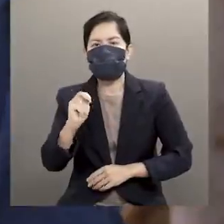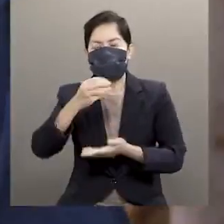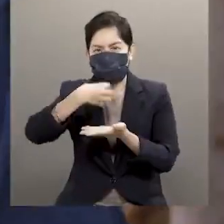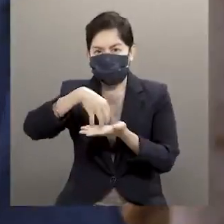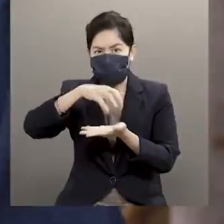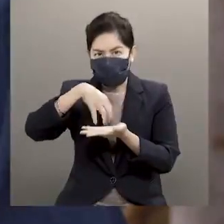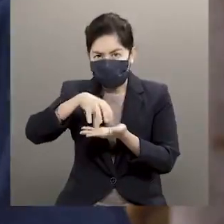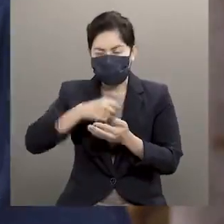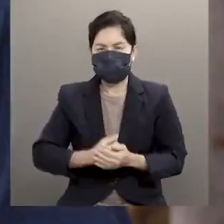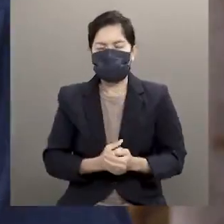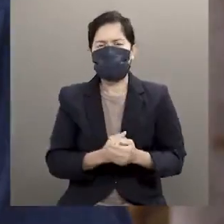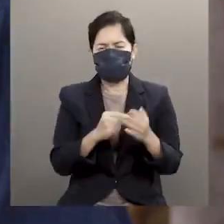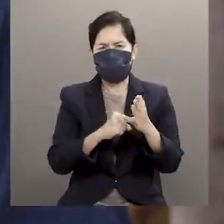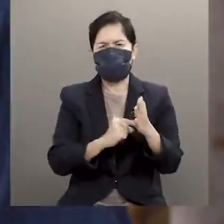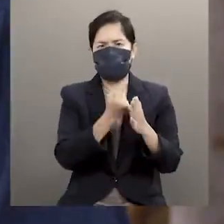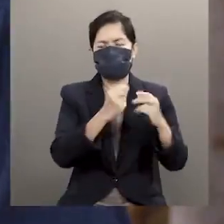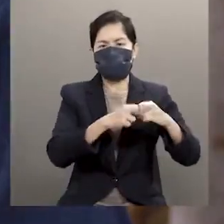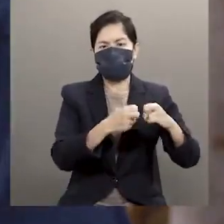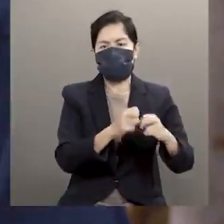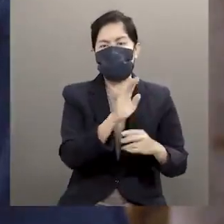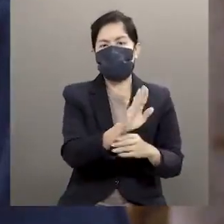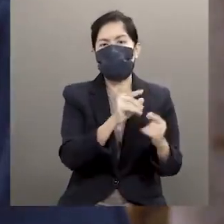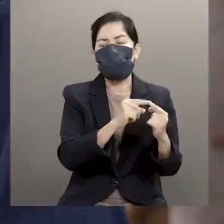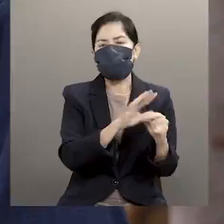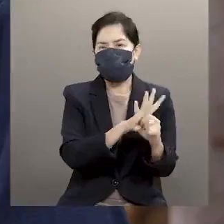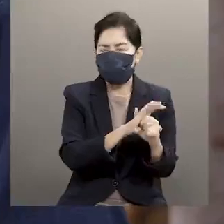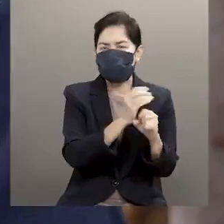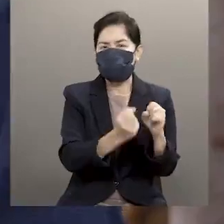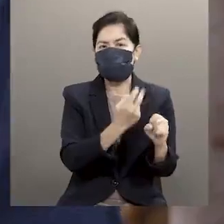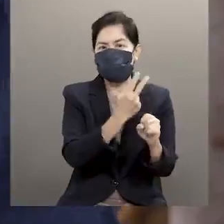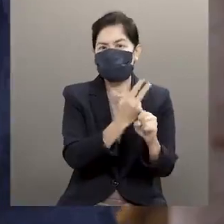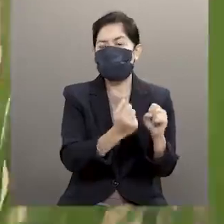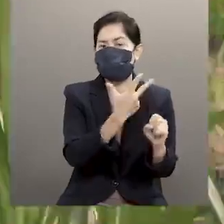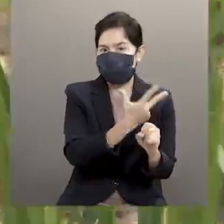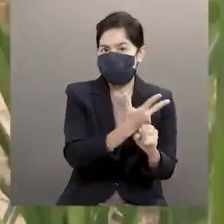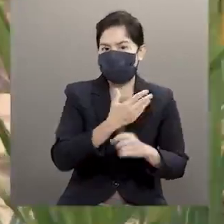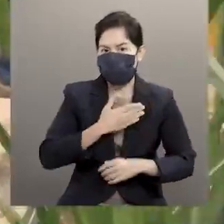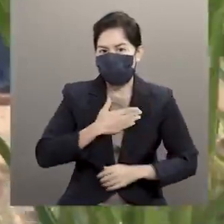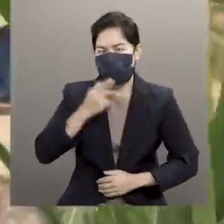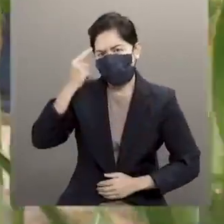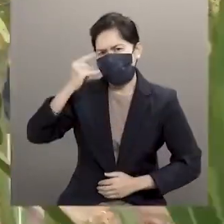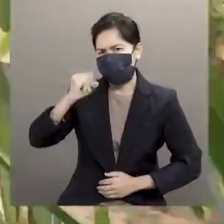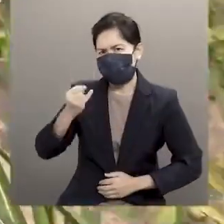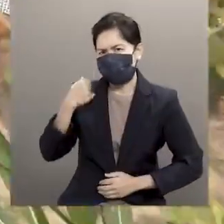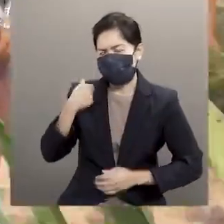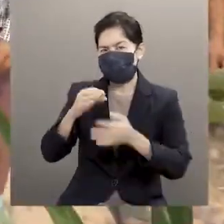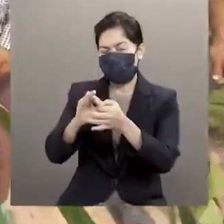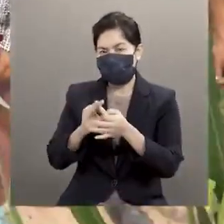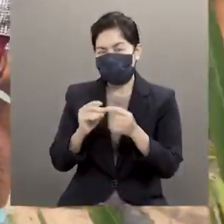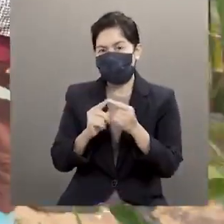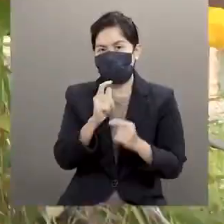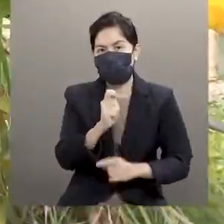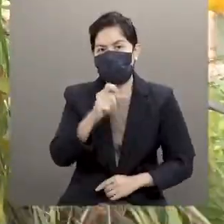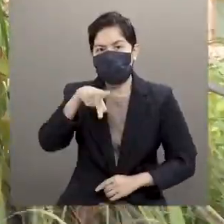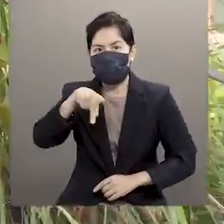ประมาณ 2 บีที่แล้วใชไครับช่งนั้ผมก็รู้จักับ ซีไต์ รพอ์พอดีนะครัผมเอาความหากหายด้านอาห